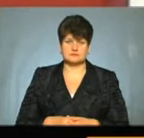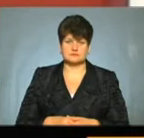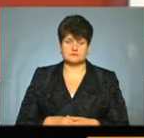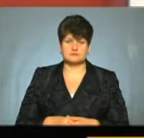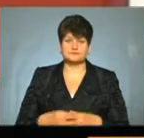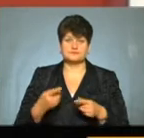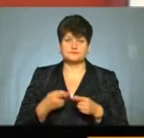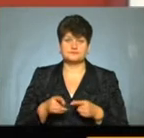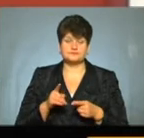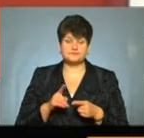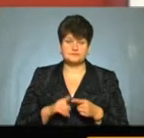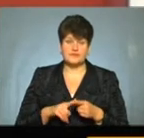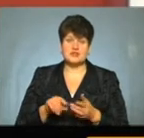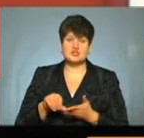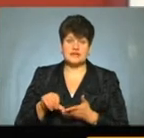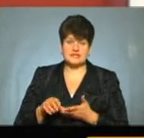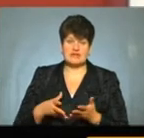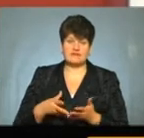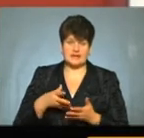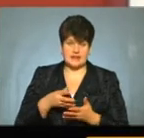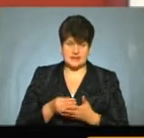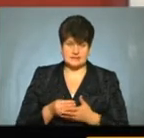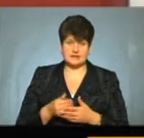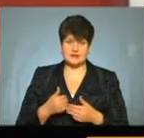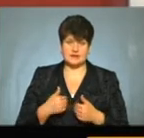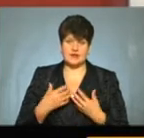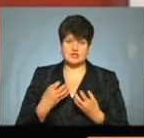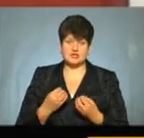Це за членські внески, а також, так як я ще є голова